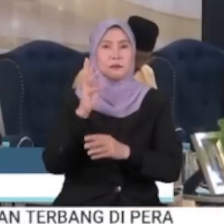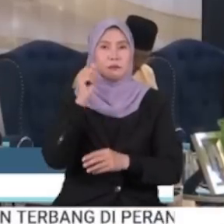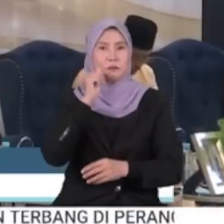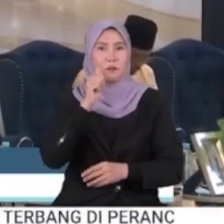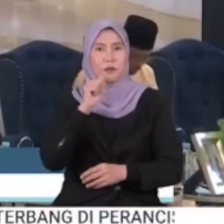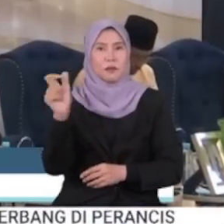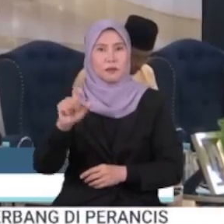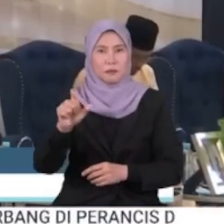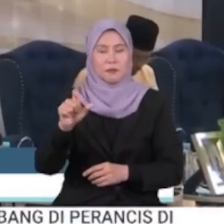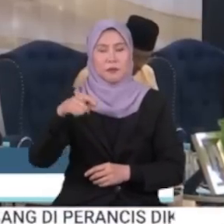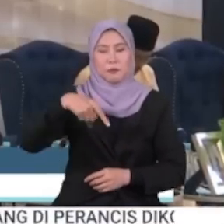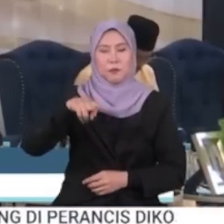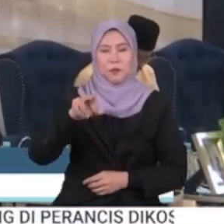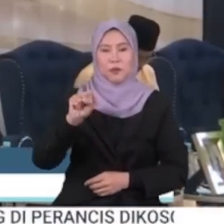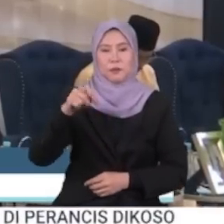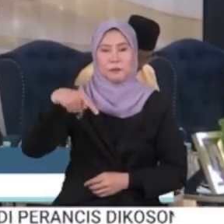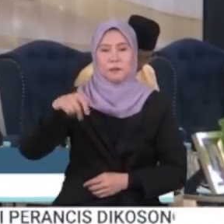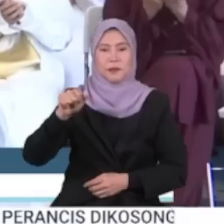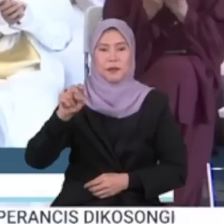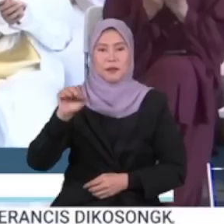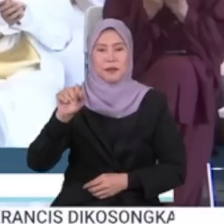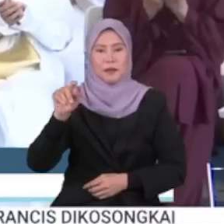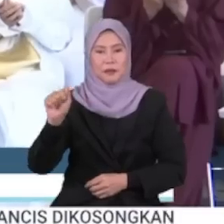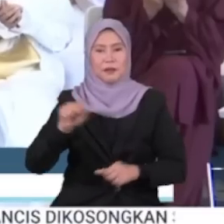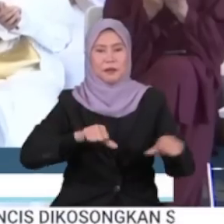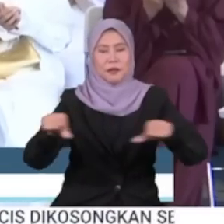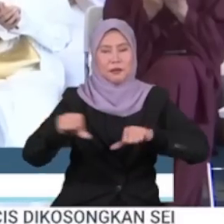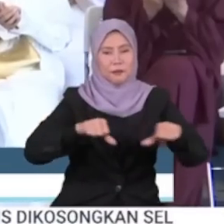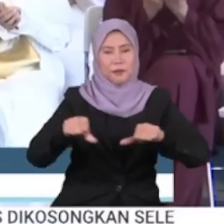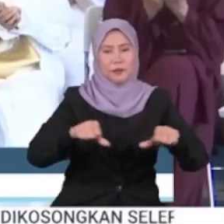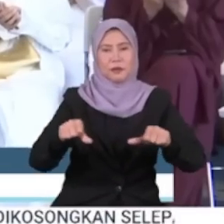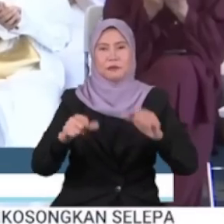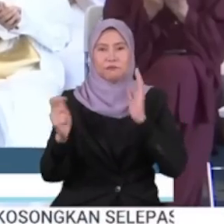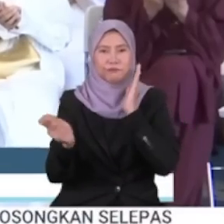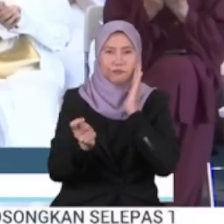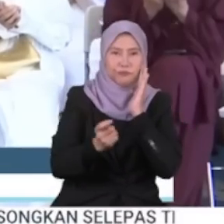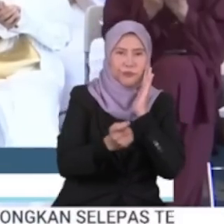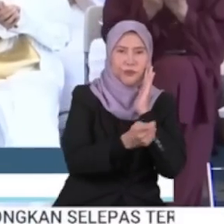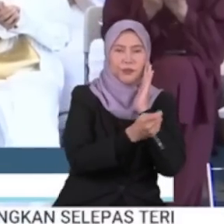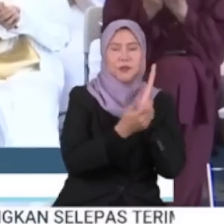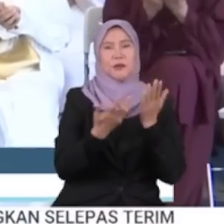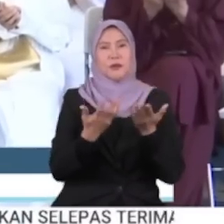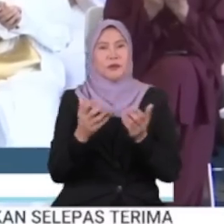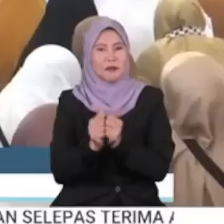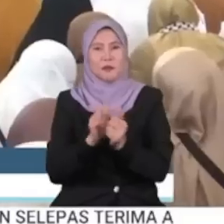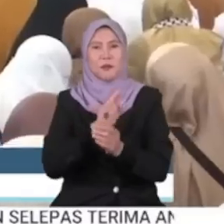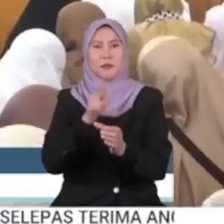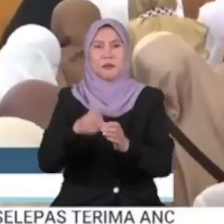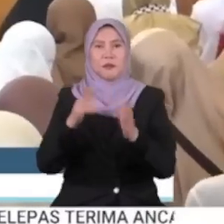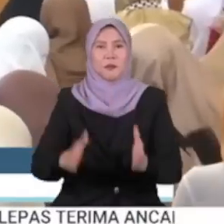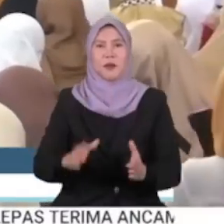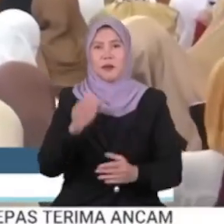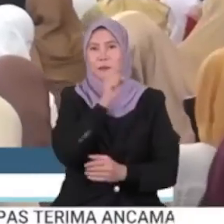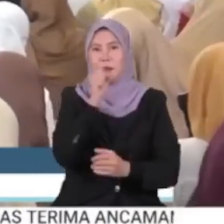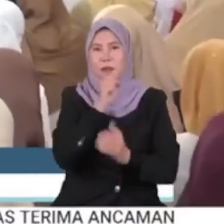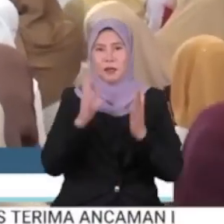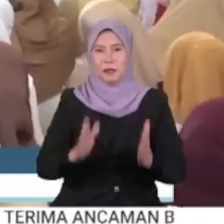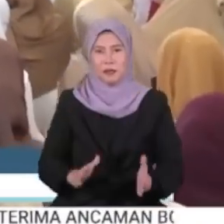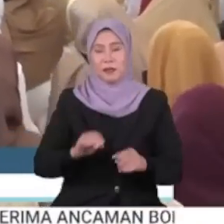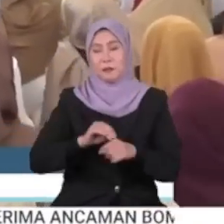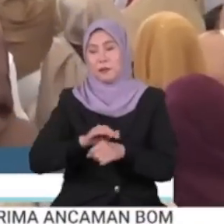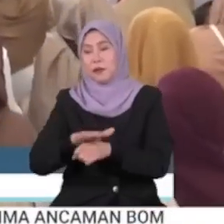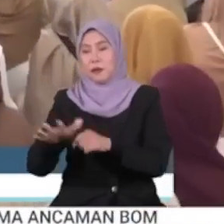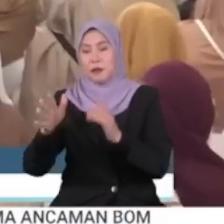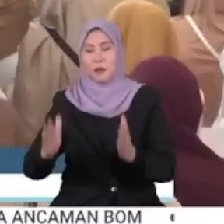serta Puspanita Negeri Sembilan itu diisi dengan aktiviti tausiah, kasidah serta mahalul qiyam yang turut disertai oleh barisan artis,